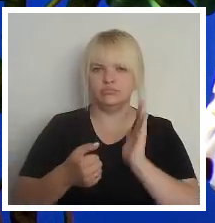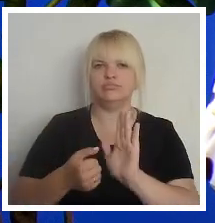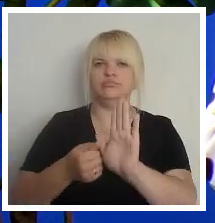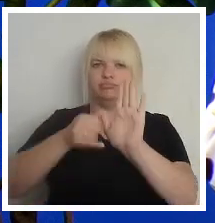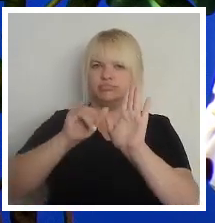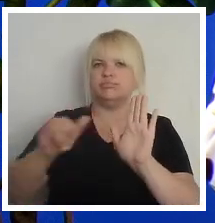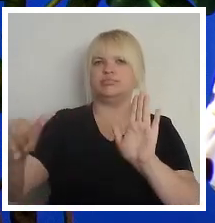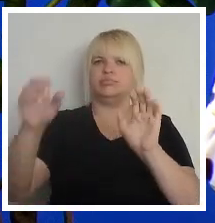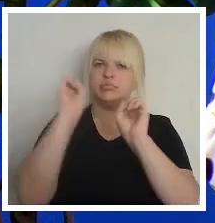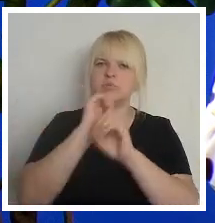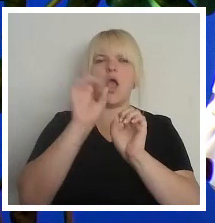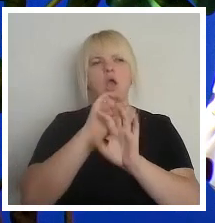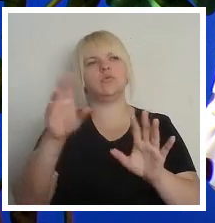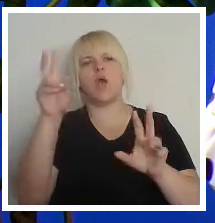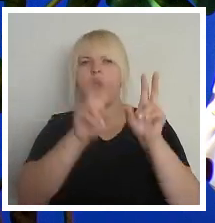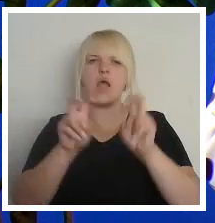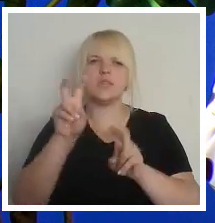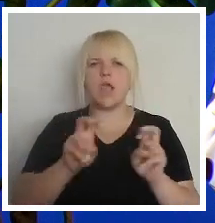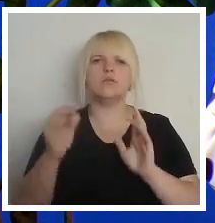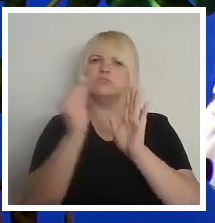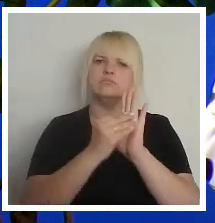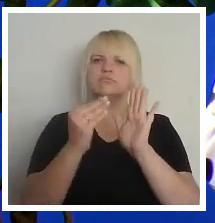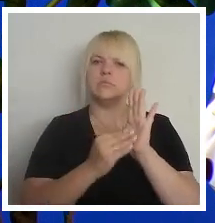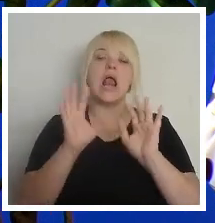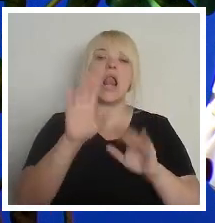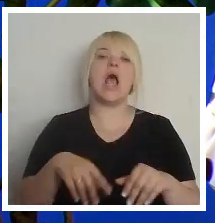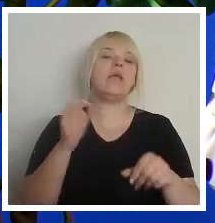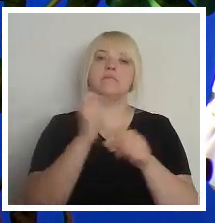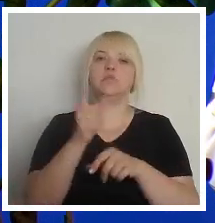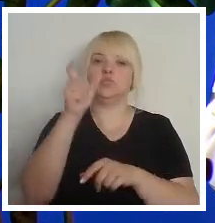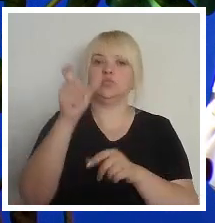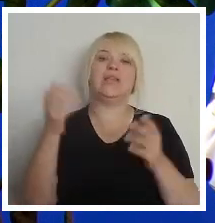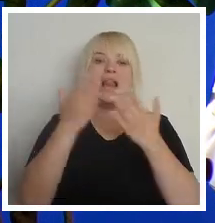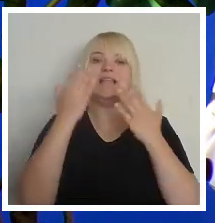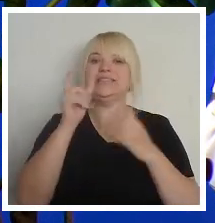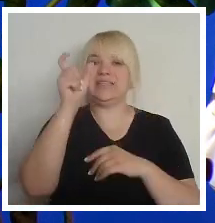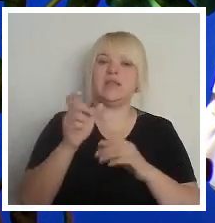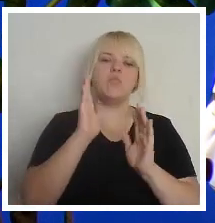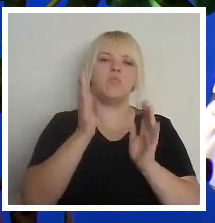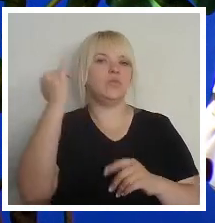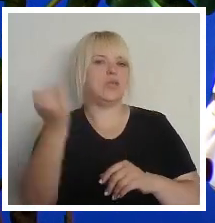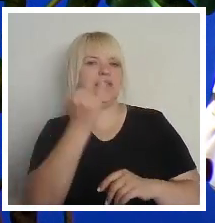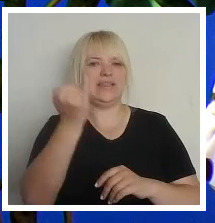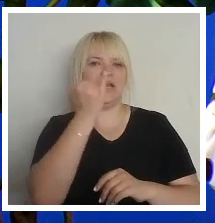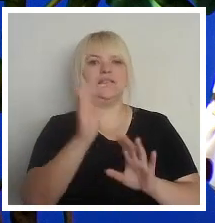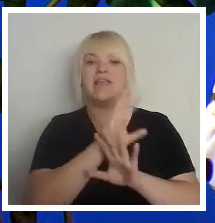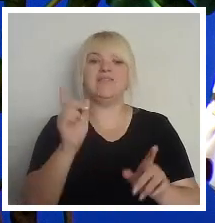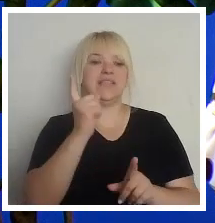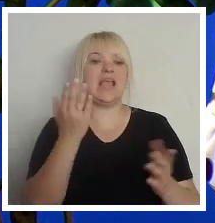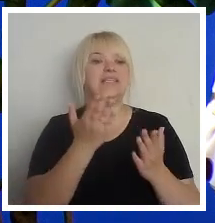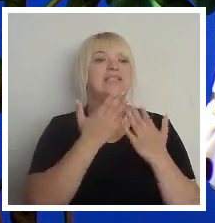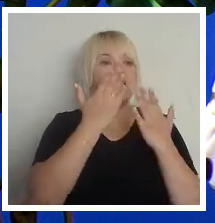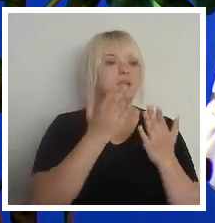skaidrot un analizēt, lai lasītājam, abonentam būtu interese, tā skaitā ne tikai izlasīt, bet arī